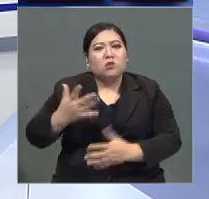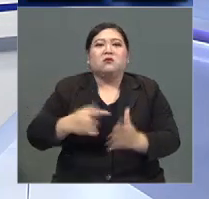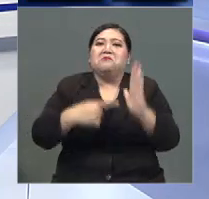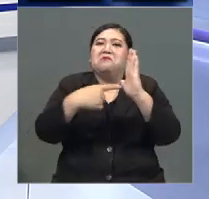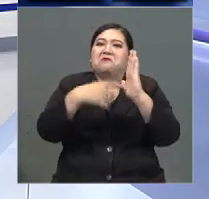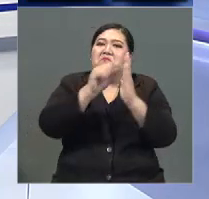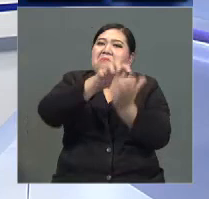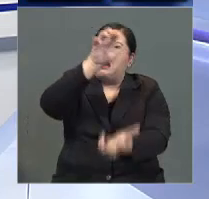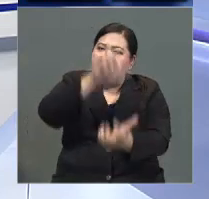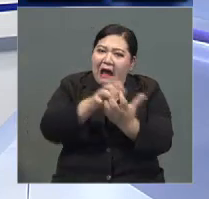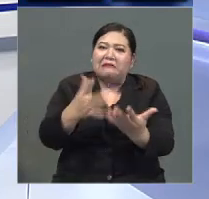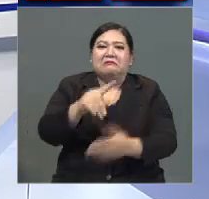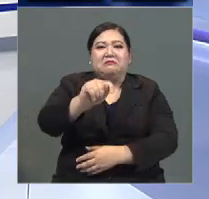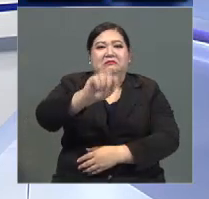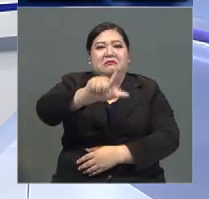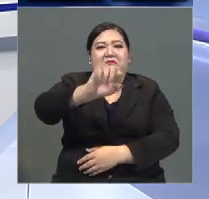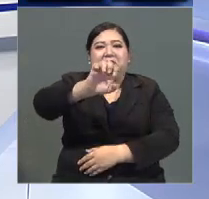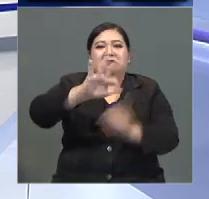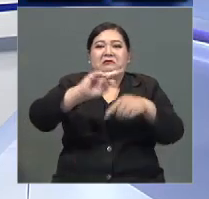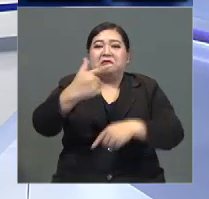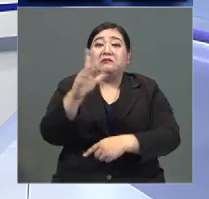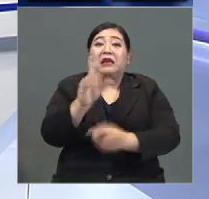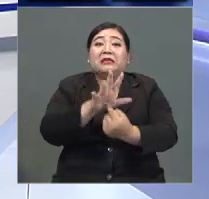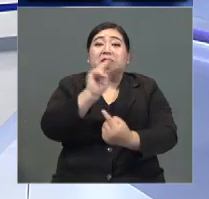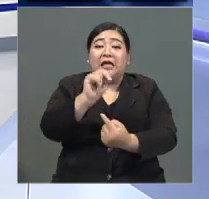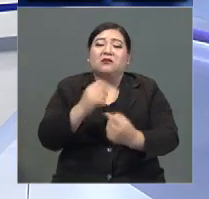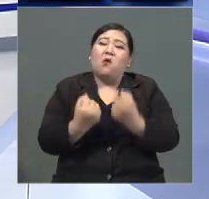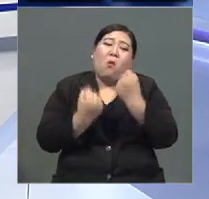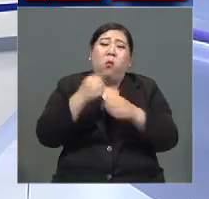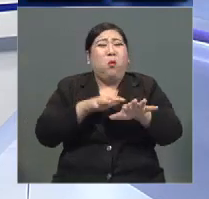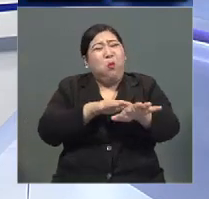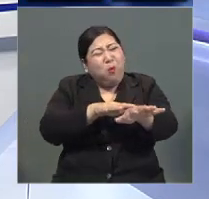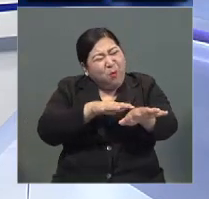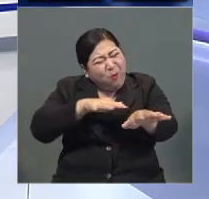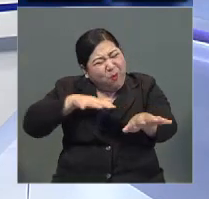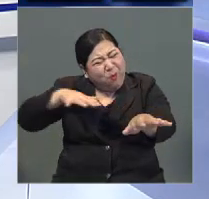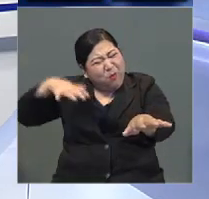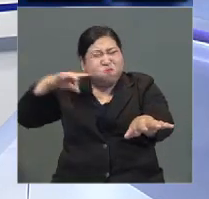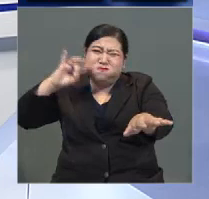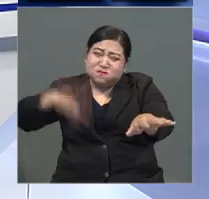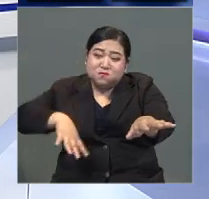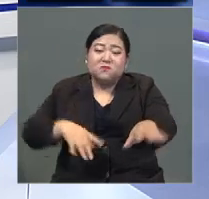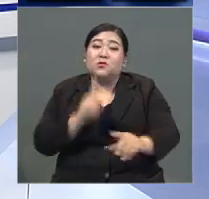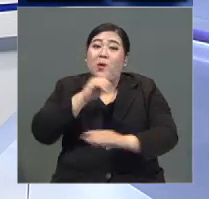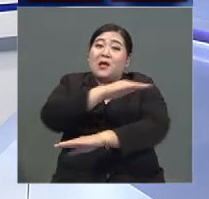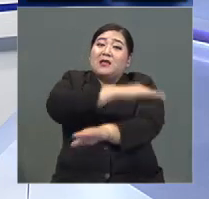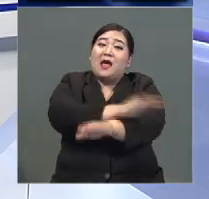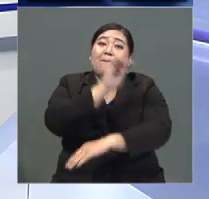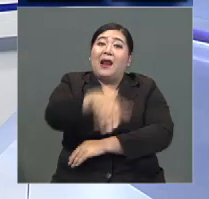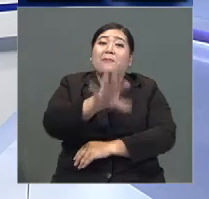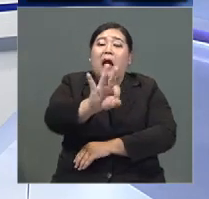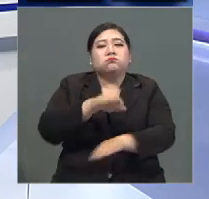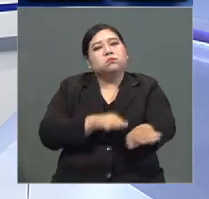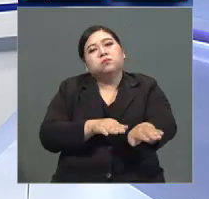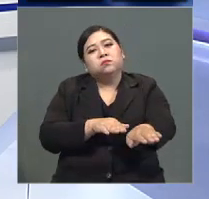วสาหัติเลยใชไคะสาหัติ้วก็ถาเข้ามาในกรุงเทพหน่อย แยกพระรắm 9 วัดใจมากคือยากหุดนิ้ง